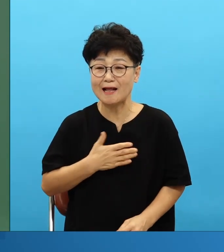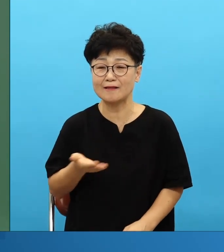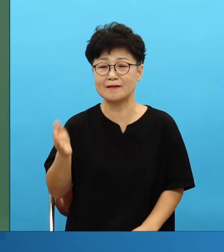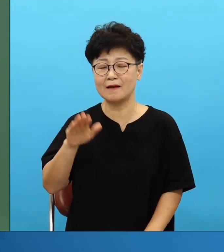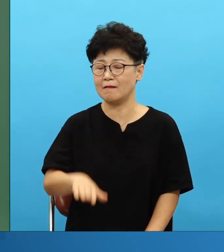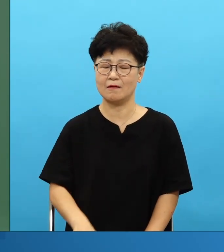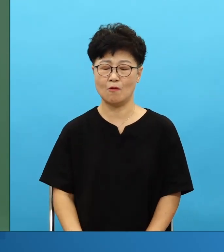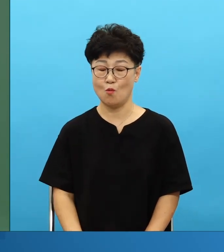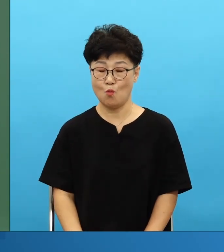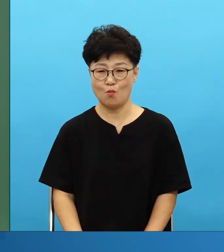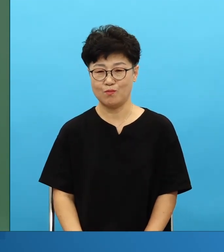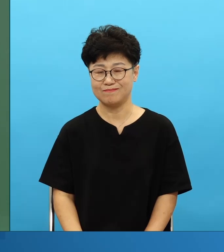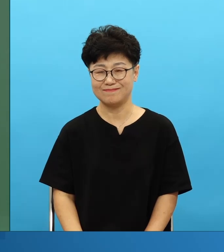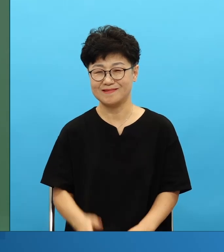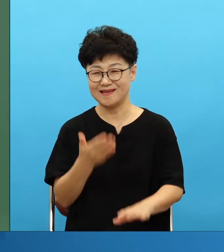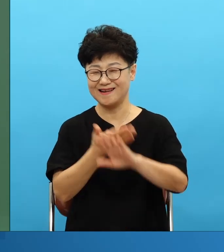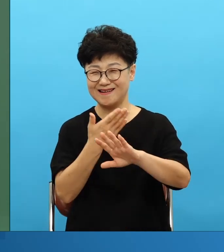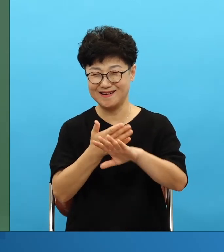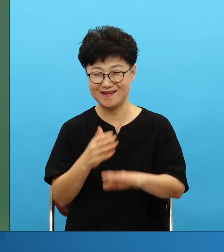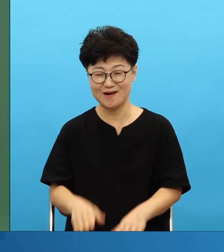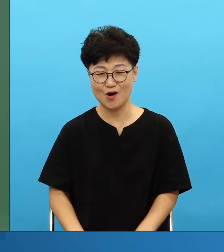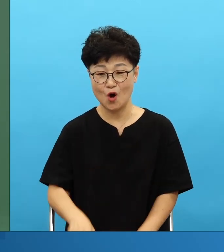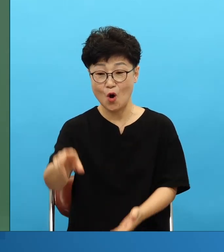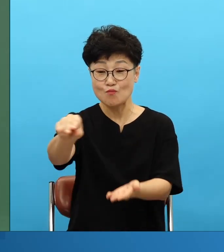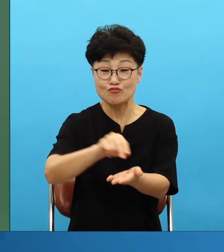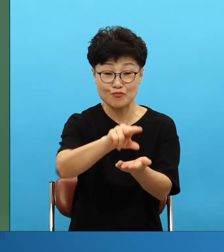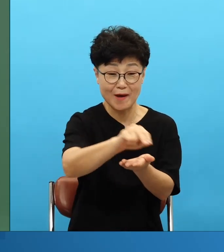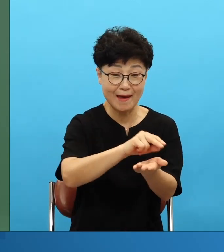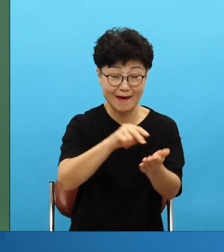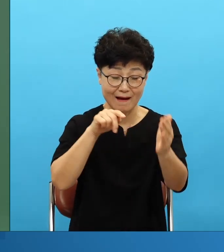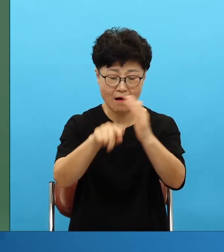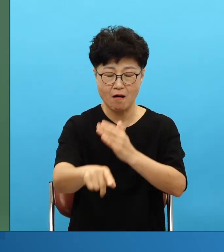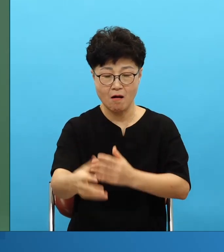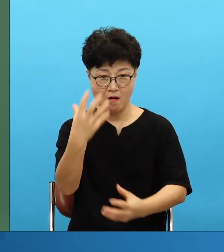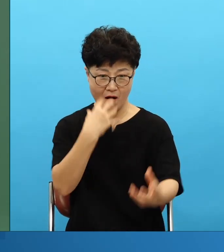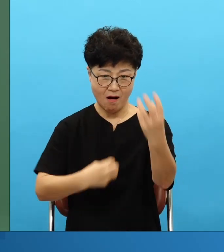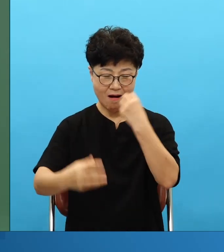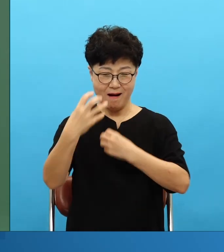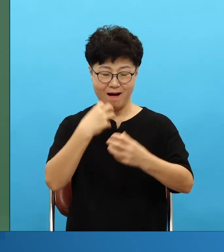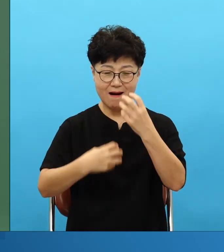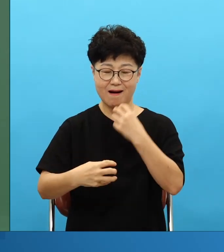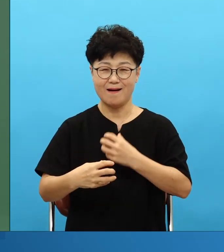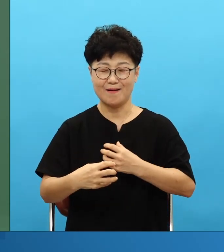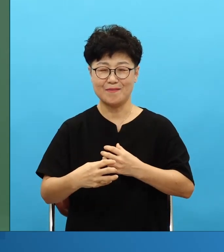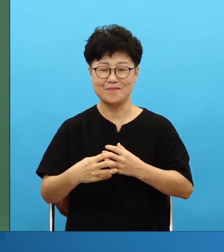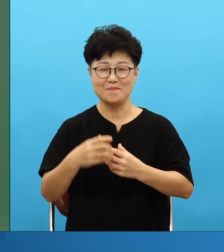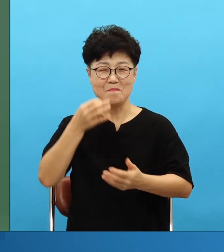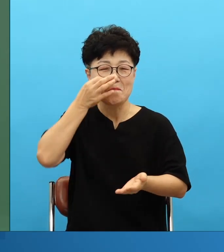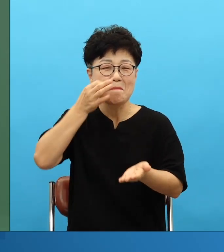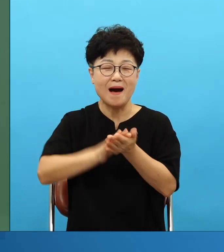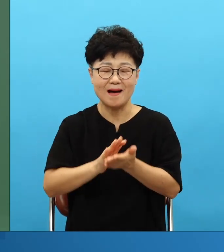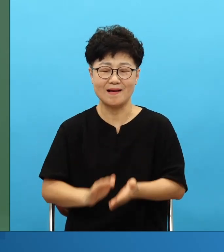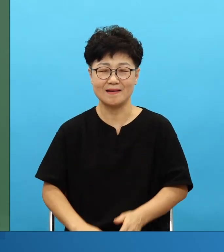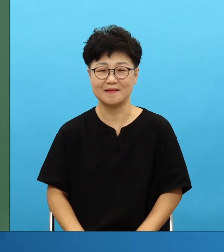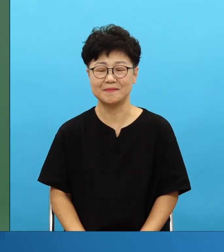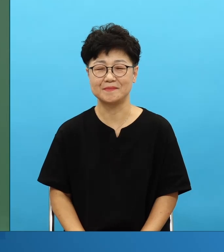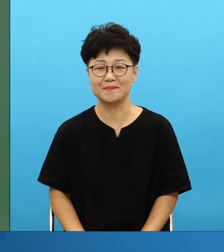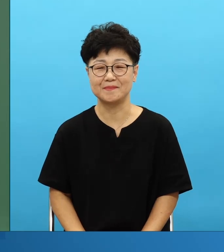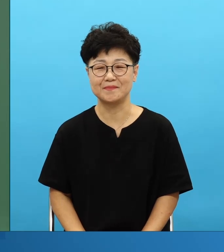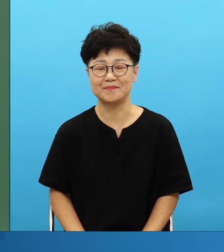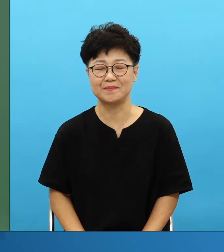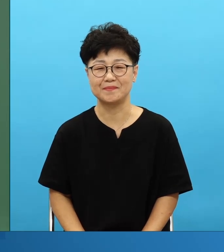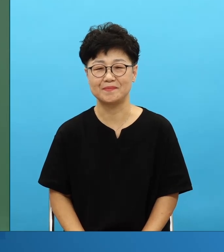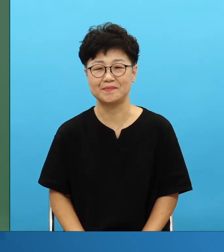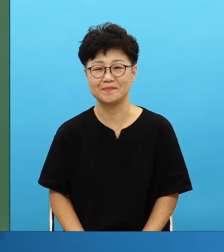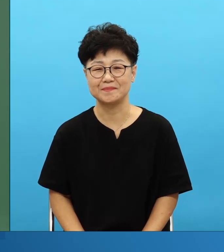when I went to their buffet, I uncovered that they eat just as much as we do. 같아요. And so we're the same. 같이 안 보이면 이거는 이미